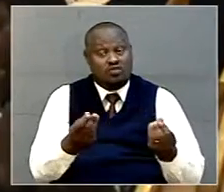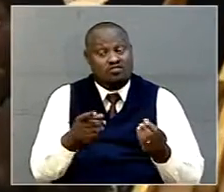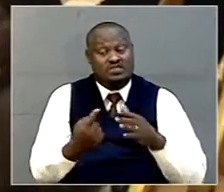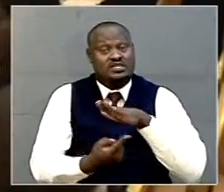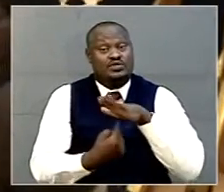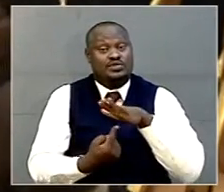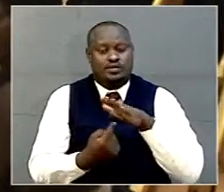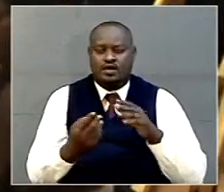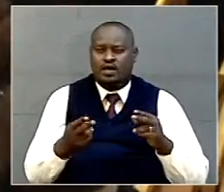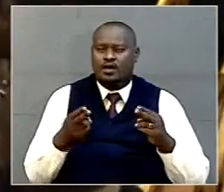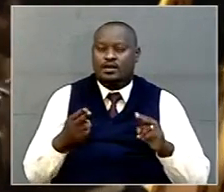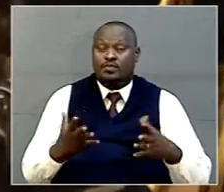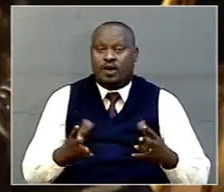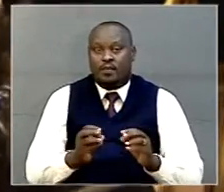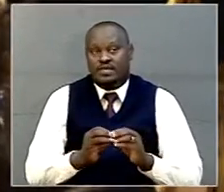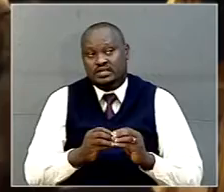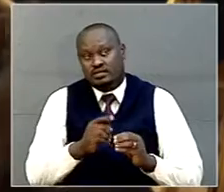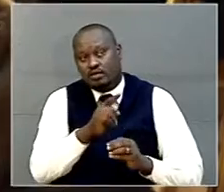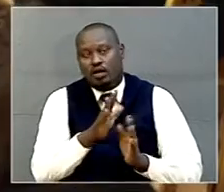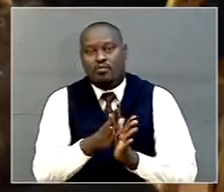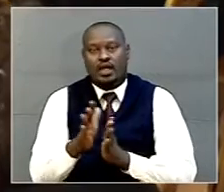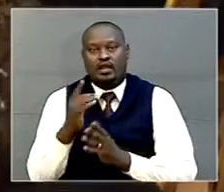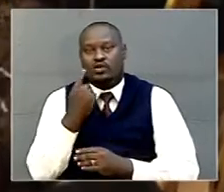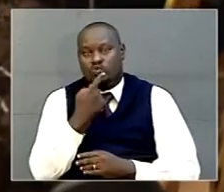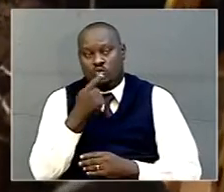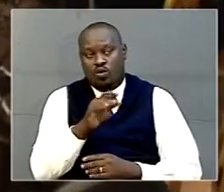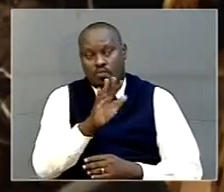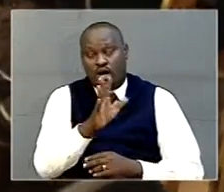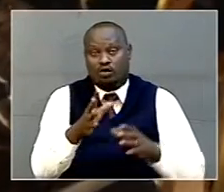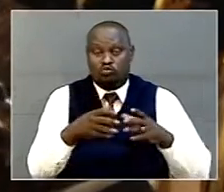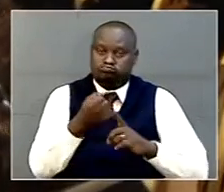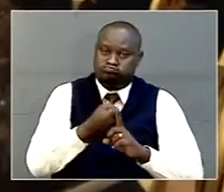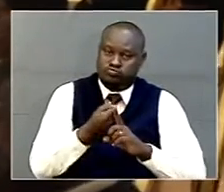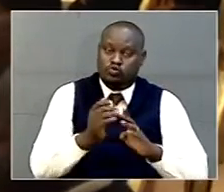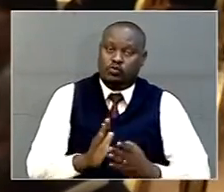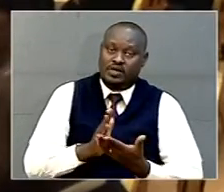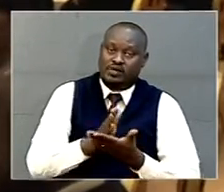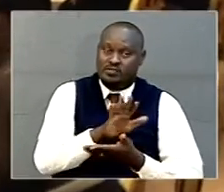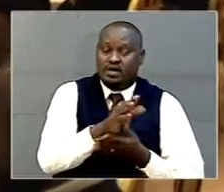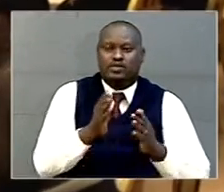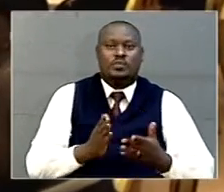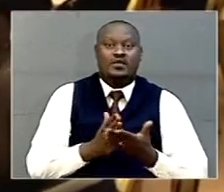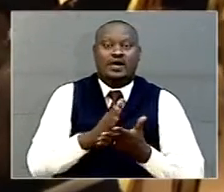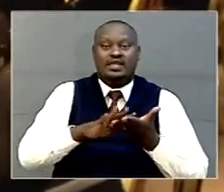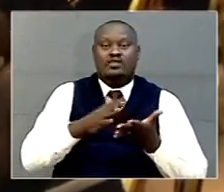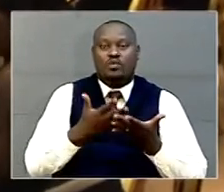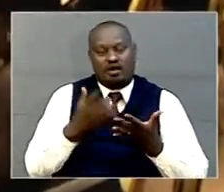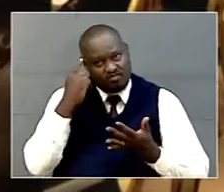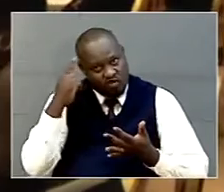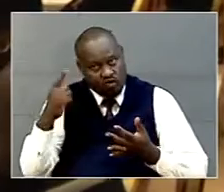bibadde mu lukuŋŋaana lw'abamawulire olwategekeddwa ekibiina ekirwanirira eddembe lyabwe ekya Human Rights Network for